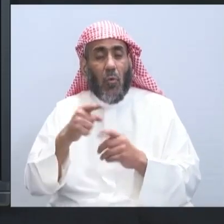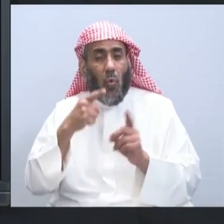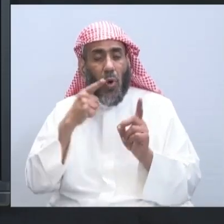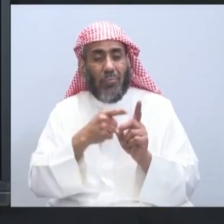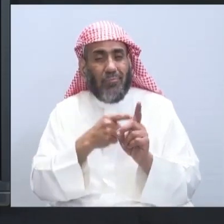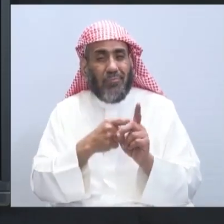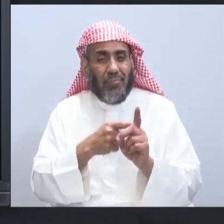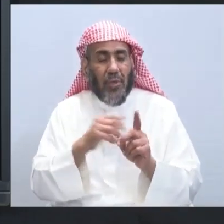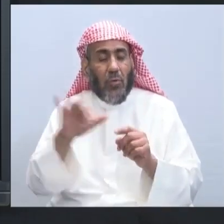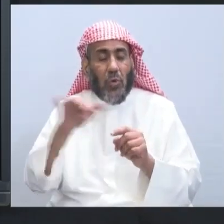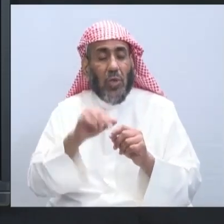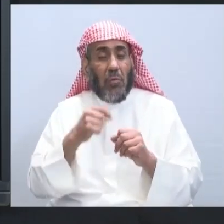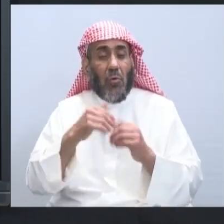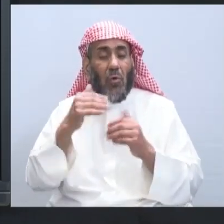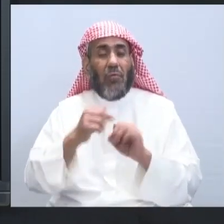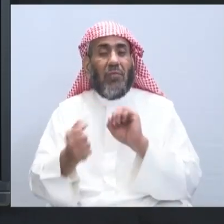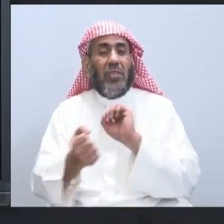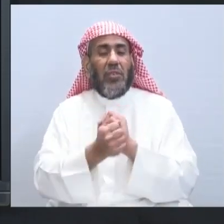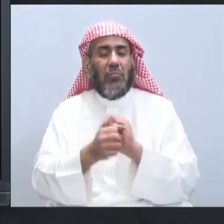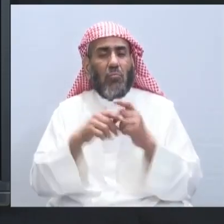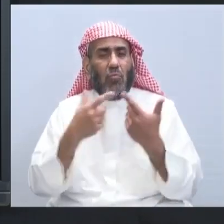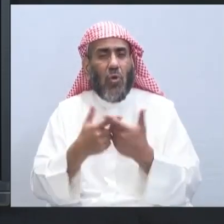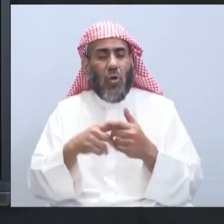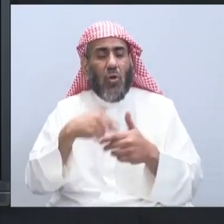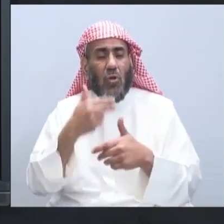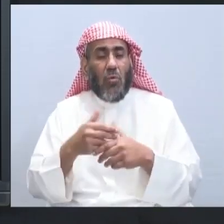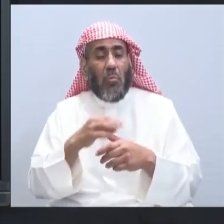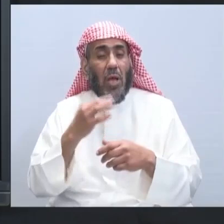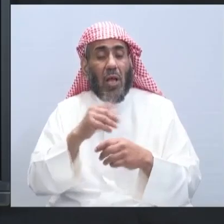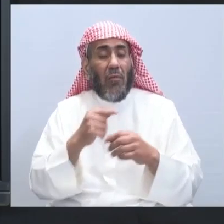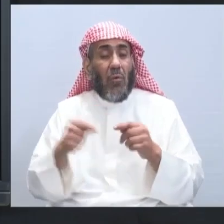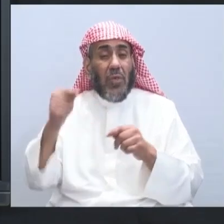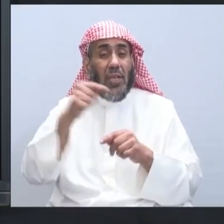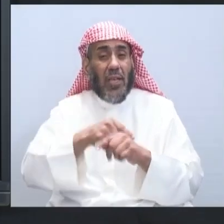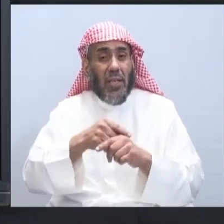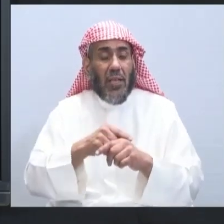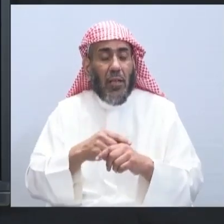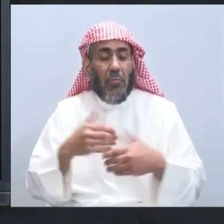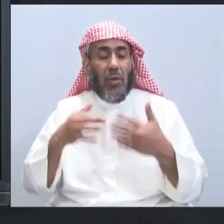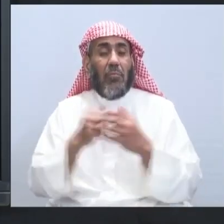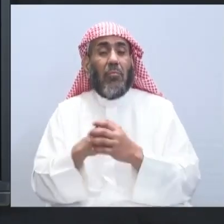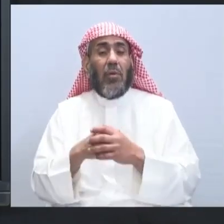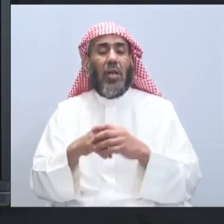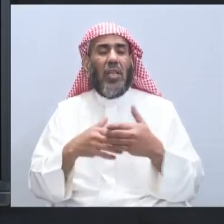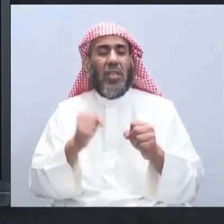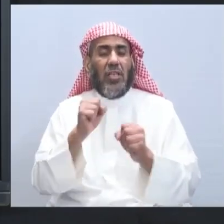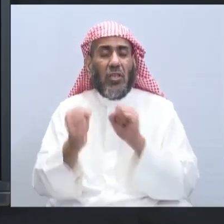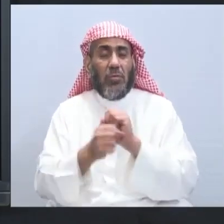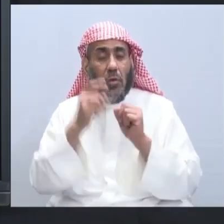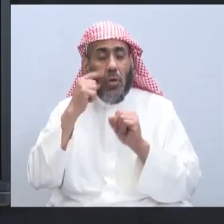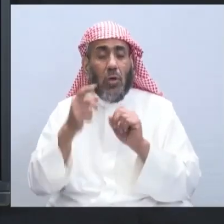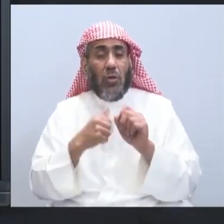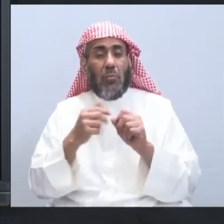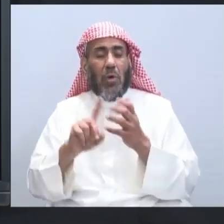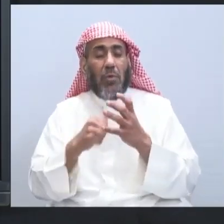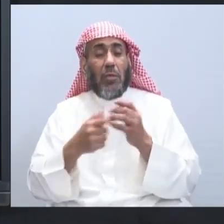مثلا البطل قد وصل الى المرحله او في السجن ونقول ثم يحكي كيف وصل الى هذه المرحله او الى هذا السجن وهذا ما يسمى